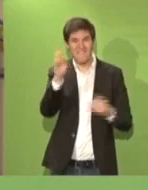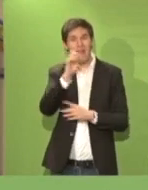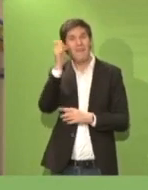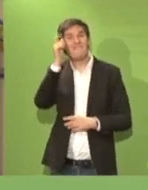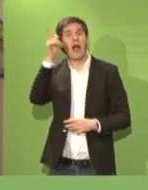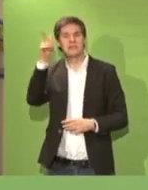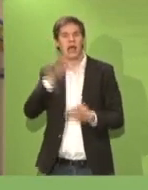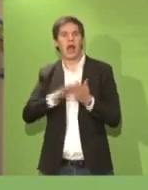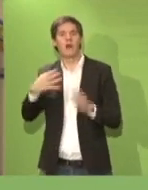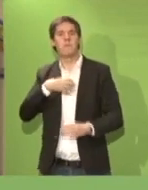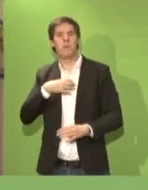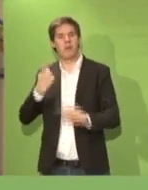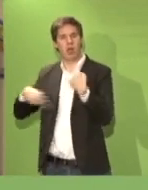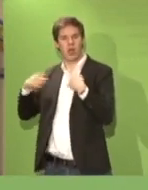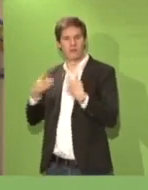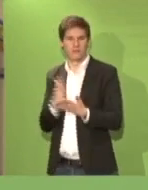sie.